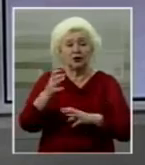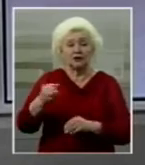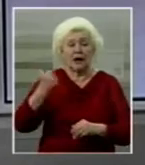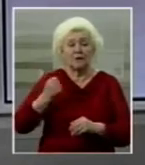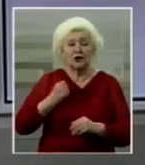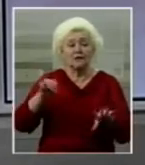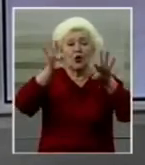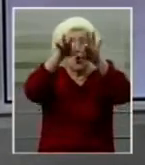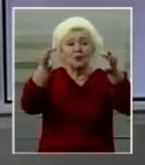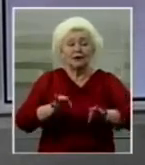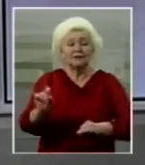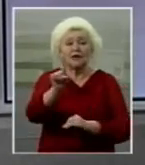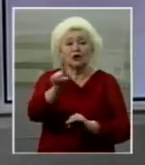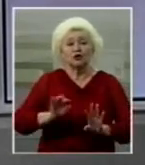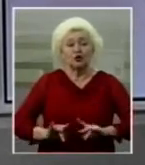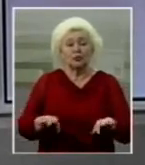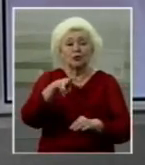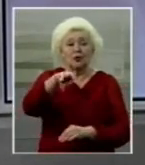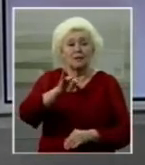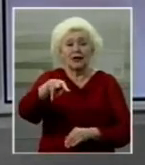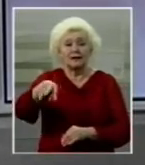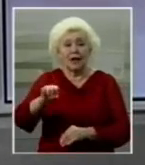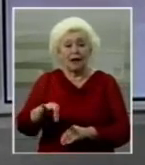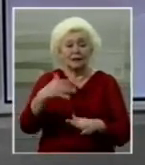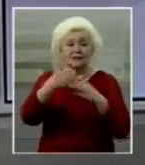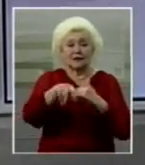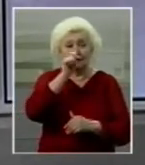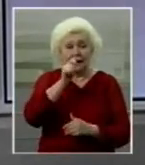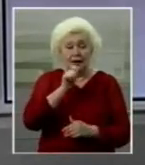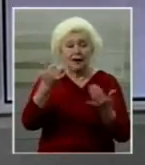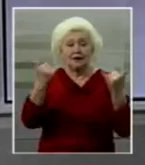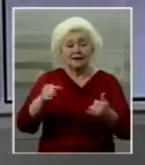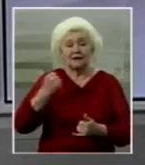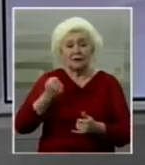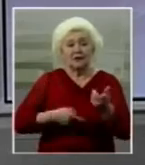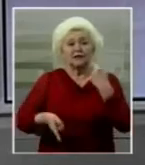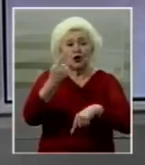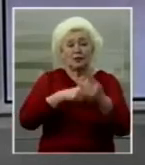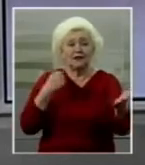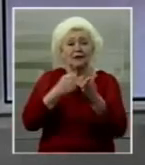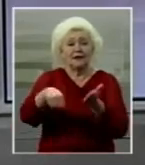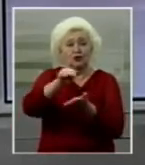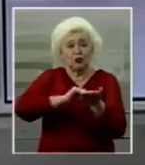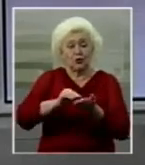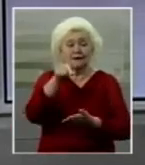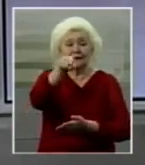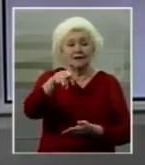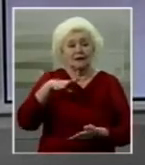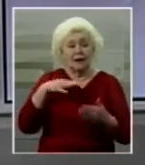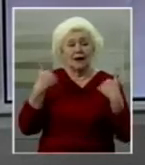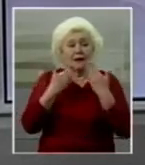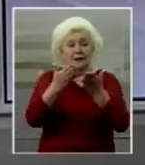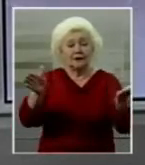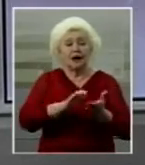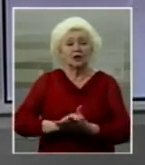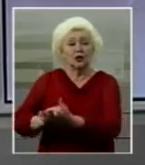бойового мистецтва, що проходив в Мілані у середині квітня. Зараз бійці повернулися до тренувань. На одній з них побувала